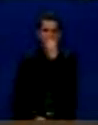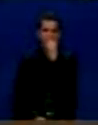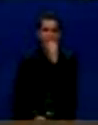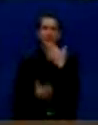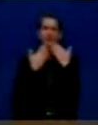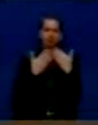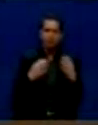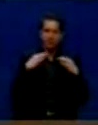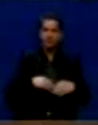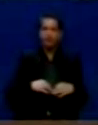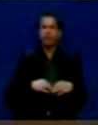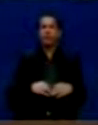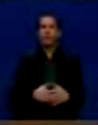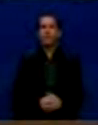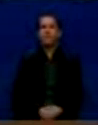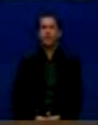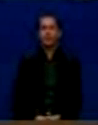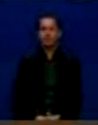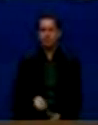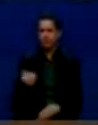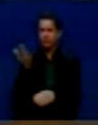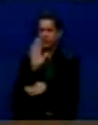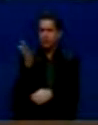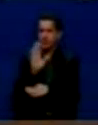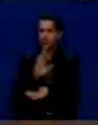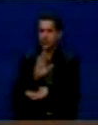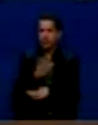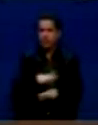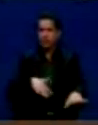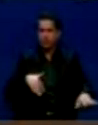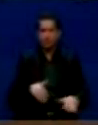Falënderit kryetari i Kuvendit të Republikës Kosovës, deputet të Kuvendit të Republikës.